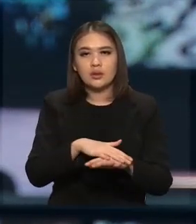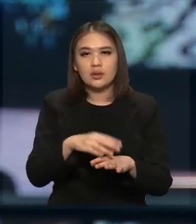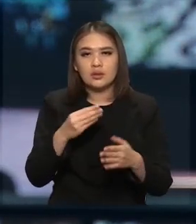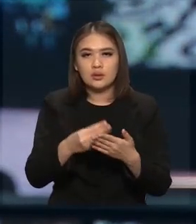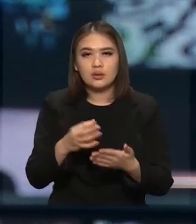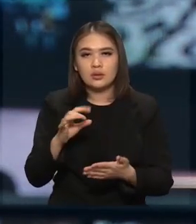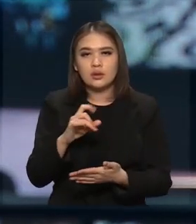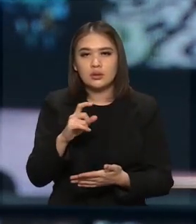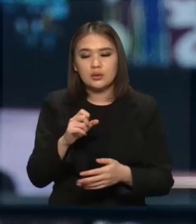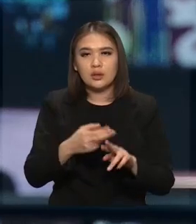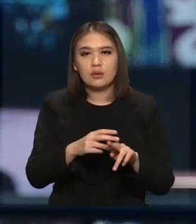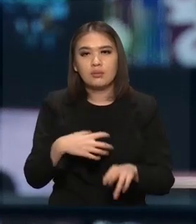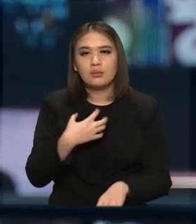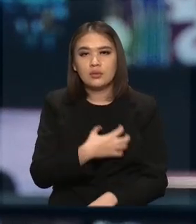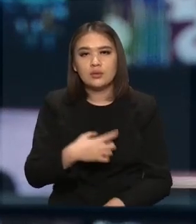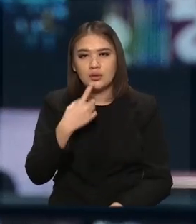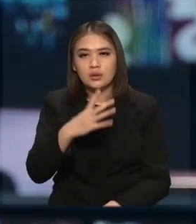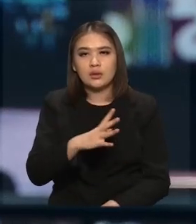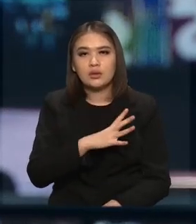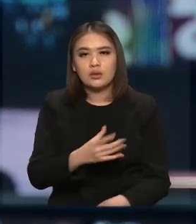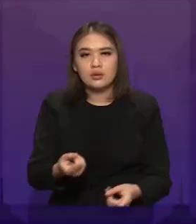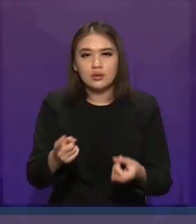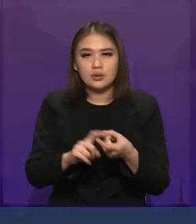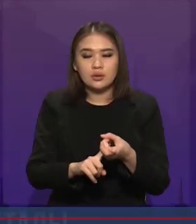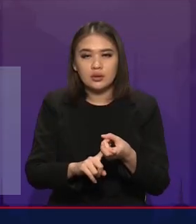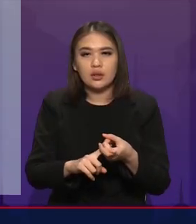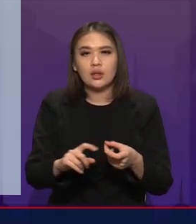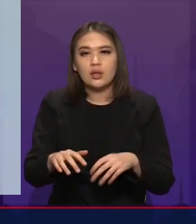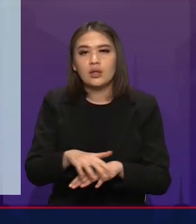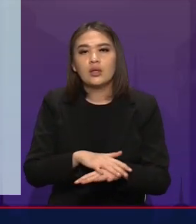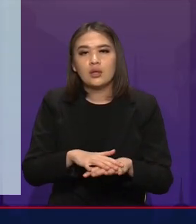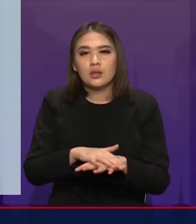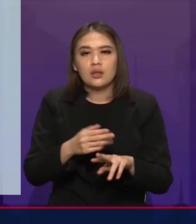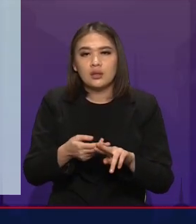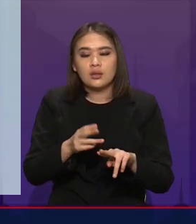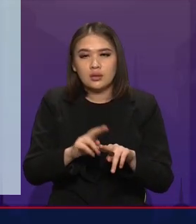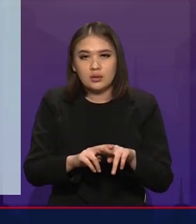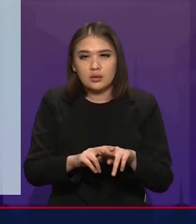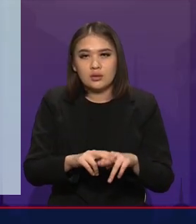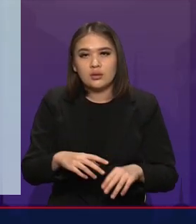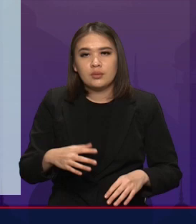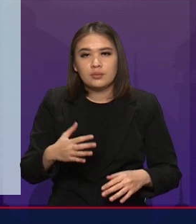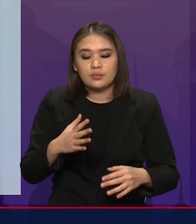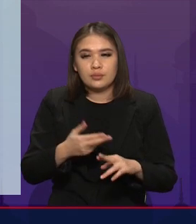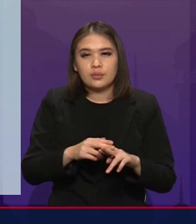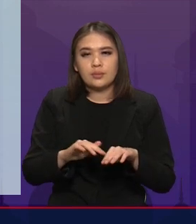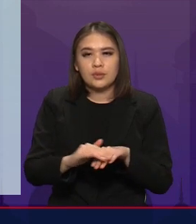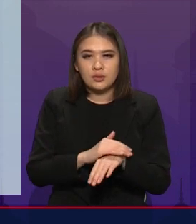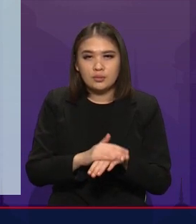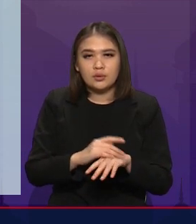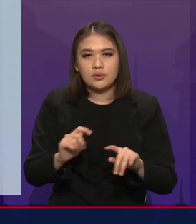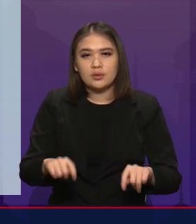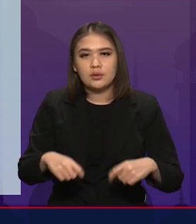оразаның мән-маңызы айрықша екенін атап өтті. Бұл қоғамда имандылық, адалдық, жанашырлық, мейірімділік секілді